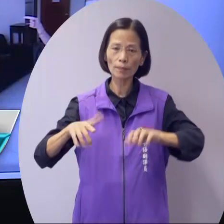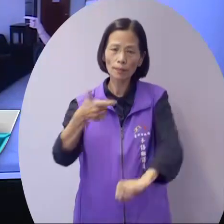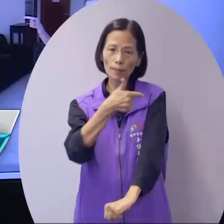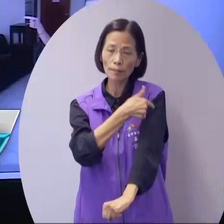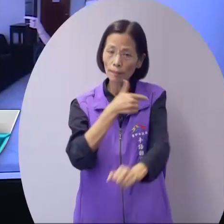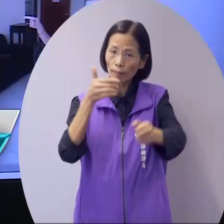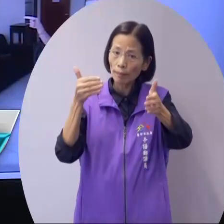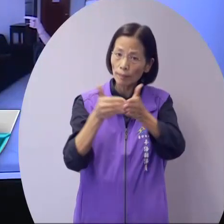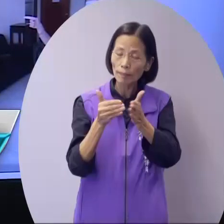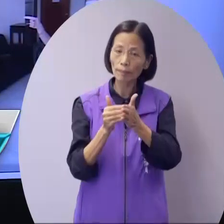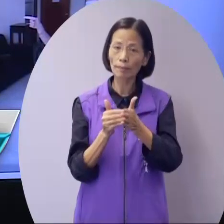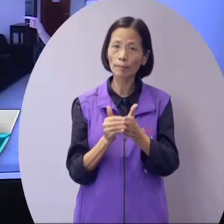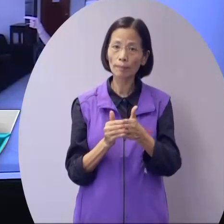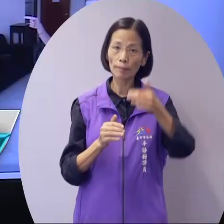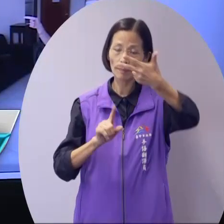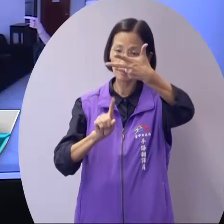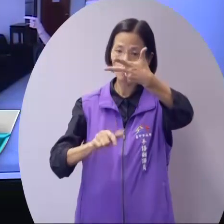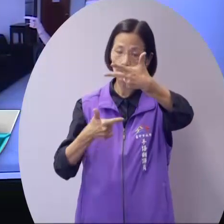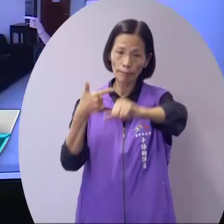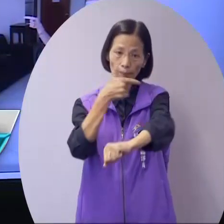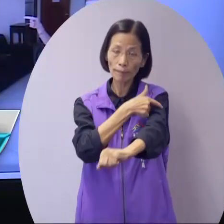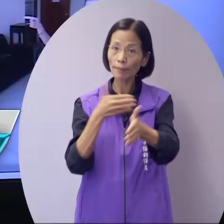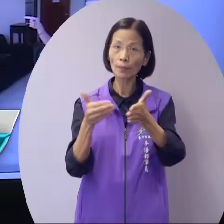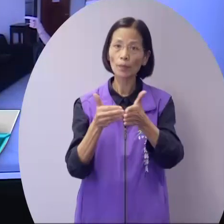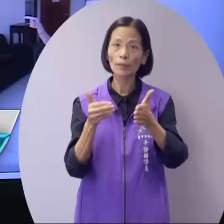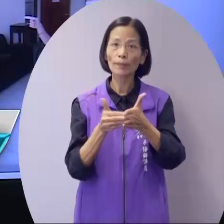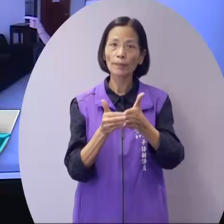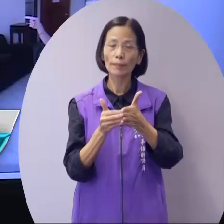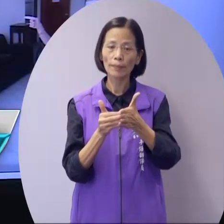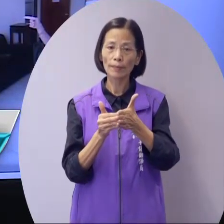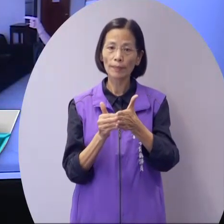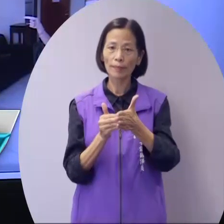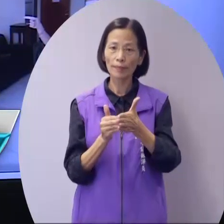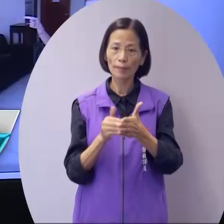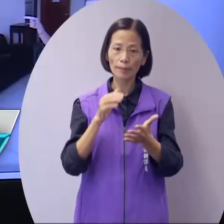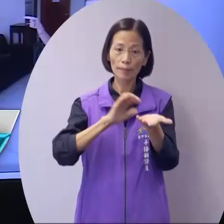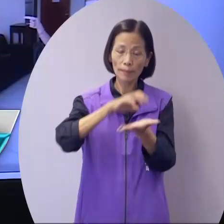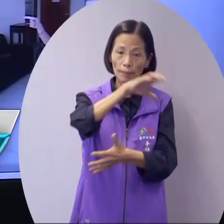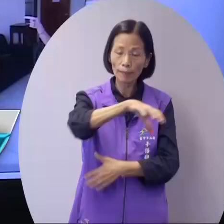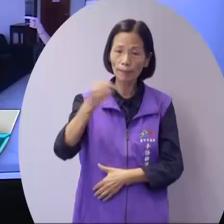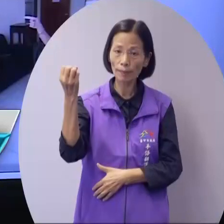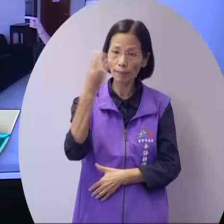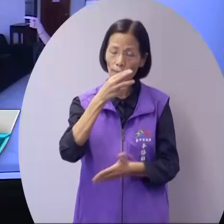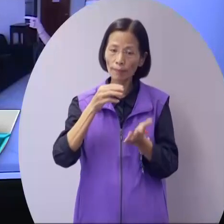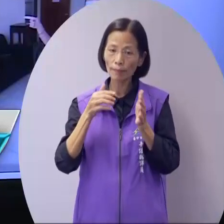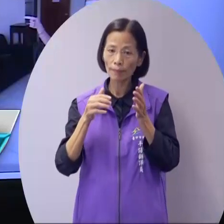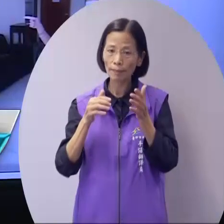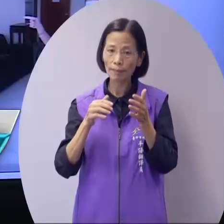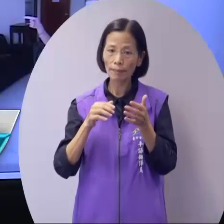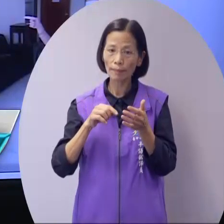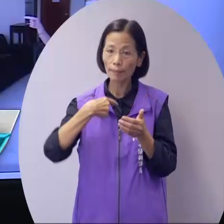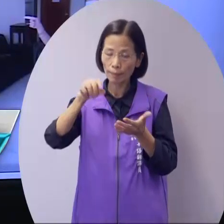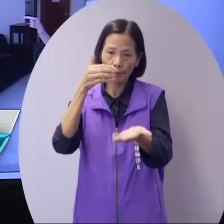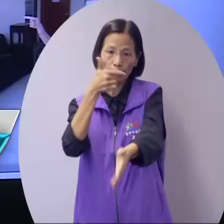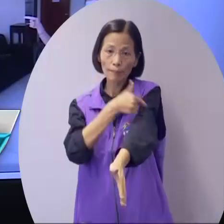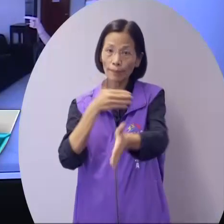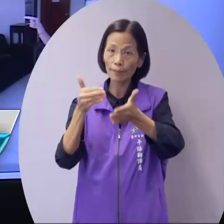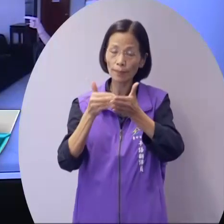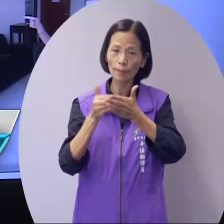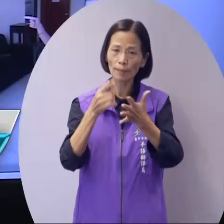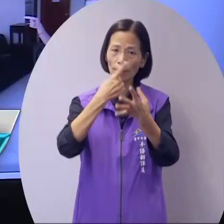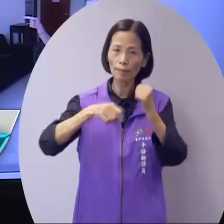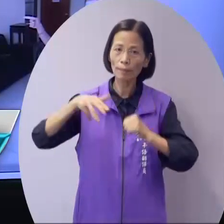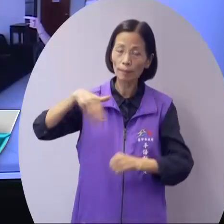已经完成，在7月16号都已经完成，以本市3家医院完成接种，那一共接种人数